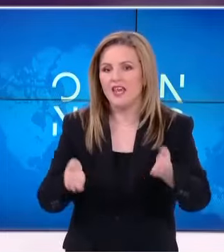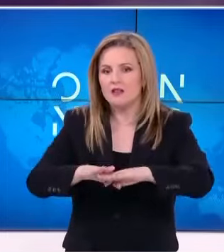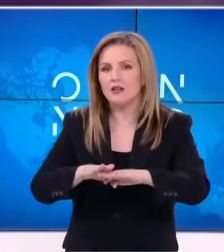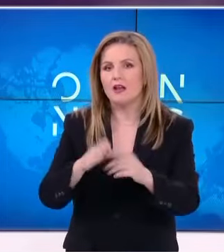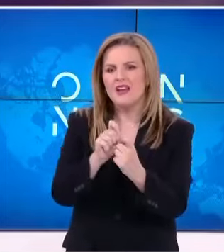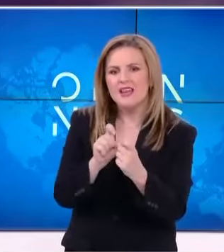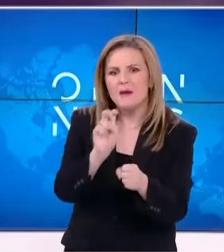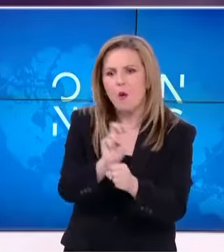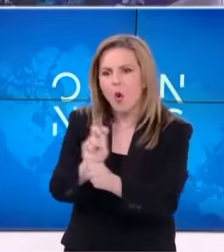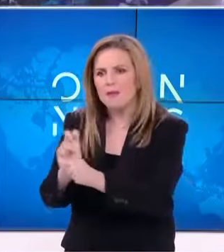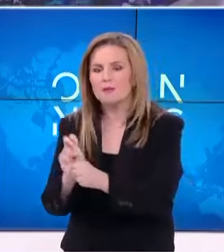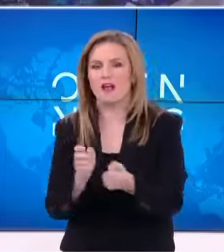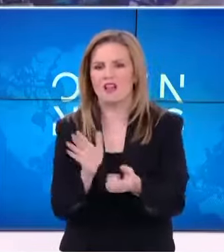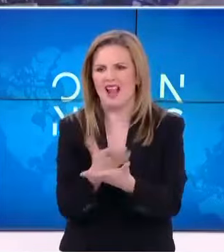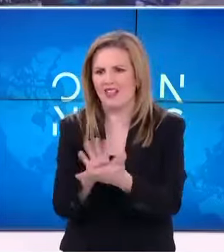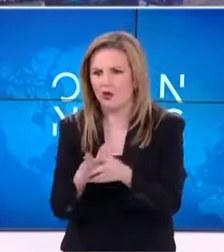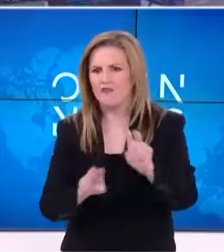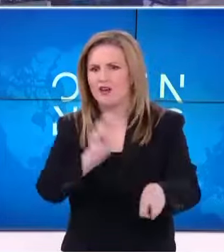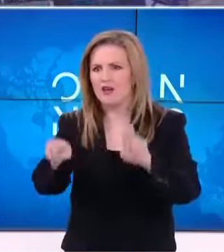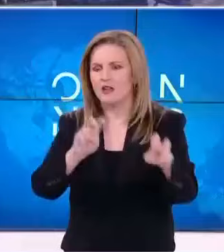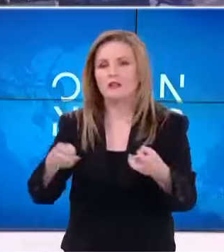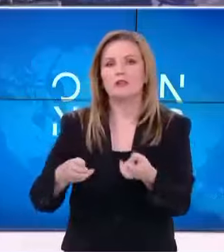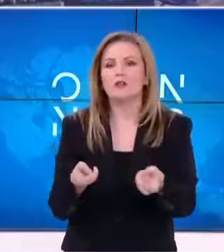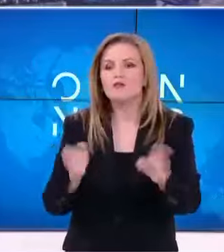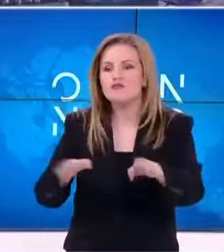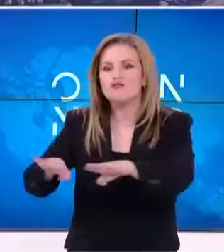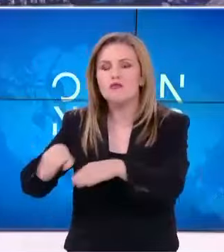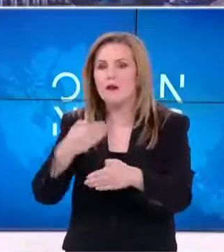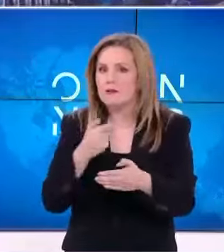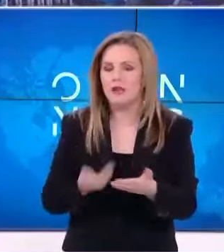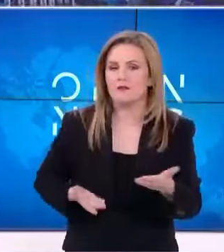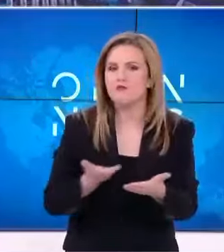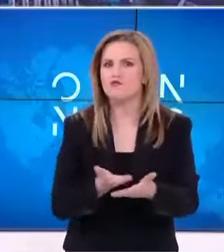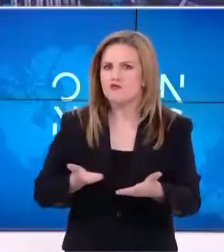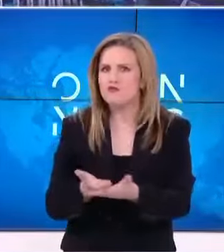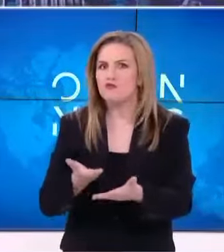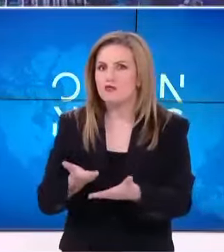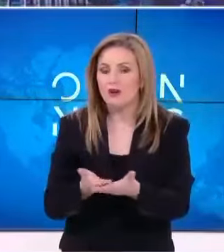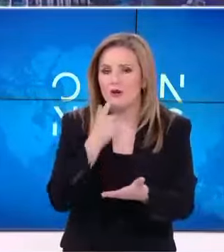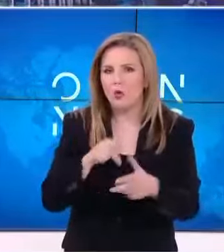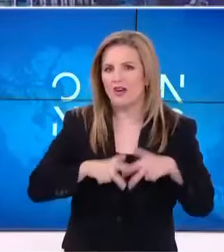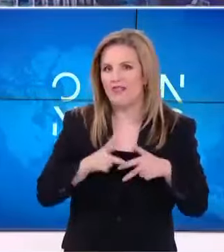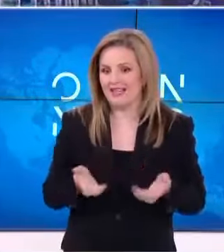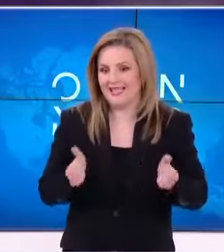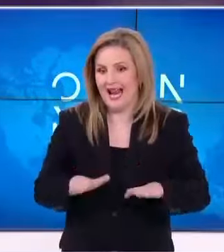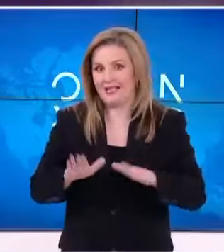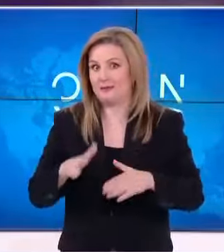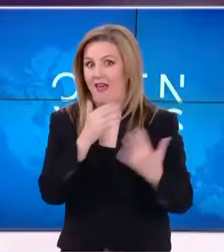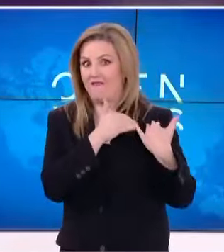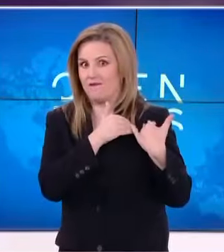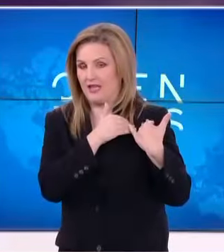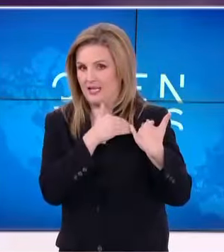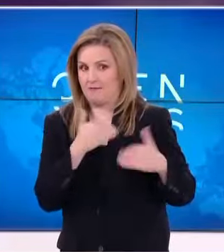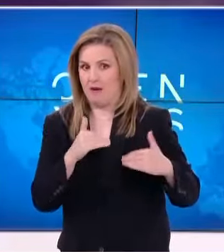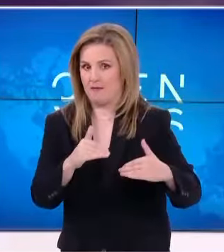και σε κάθε ε ε ενέργεια την οποία έκανε η κυβέρνηση για να καλύψει τις ευθύνες της γιατί εδώ έχουμε